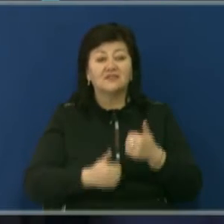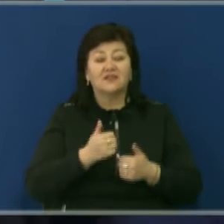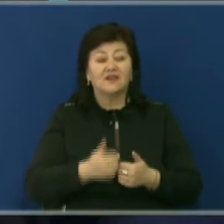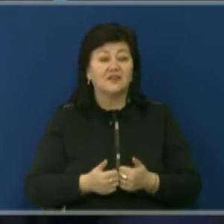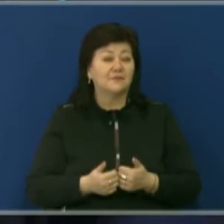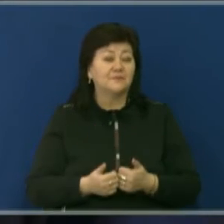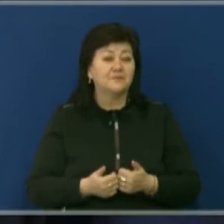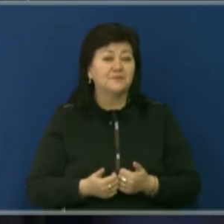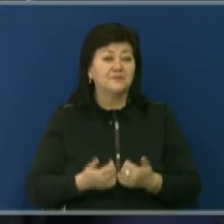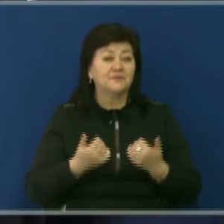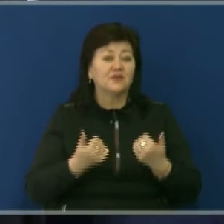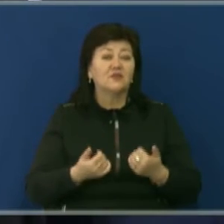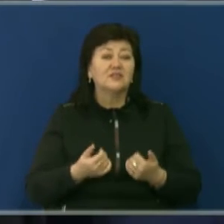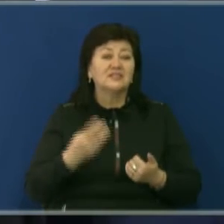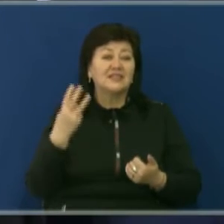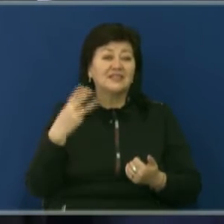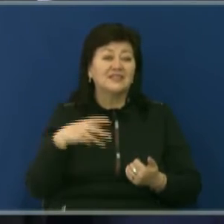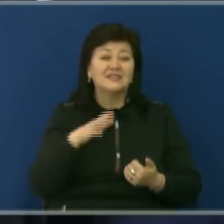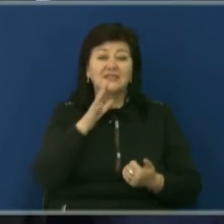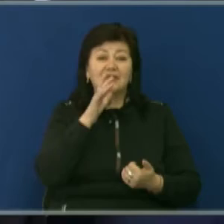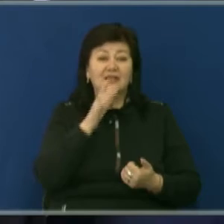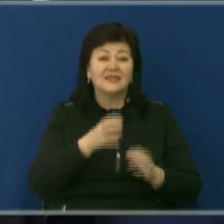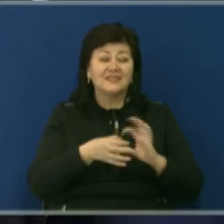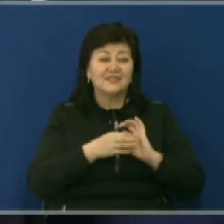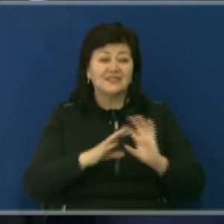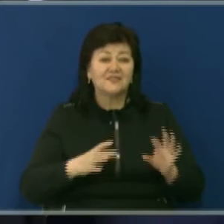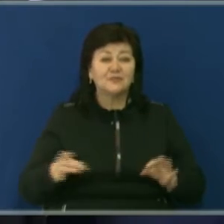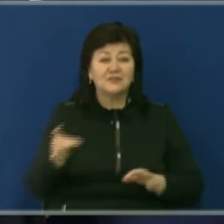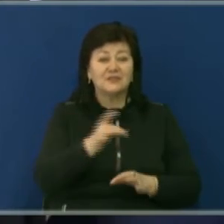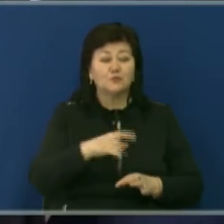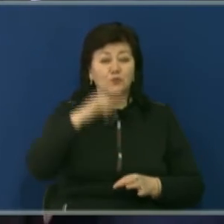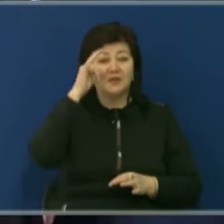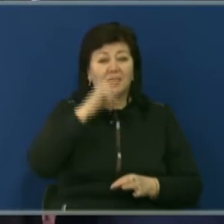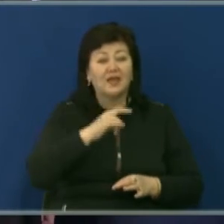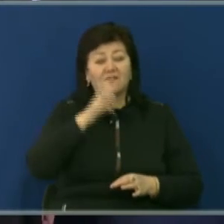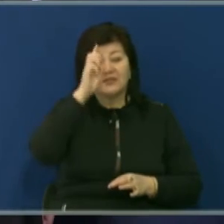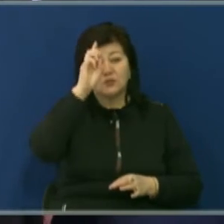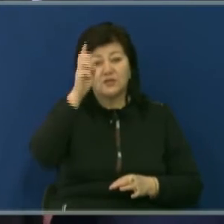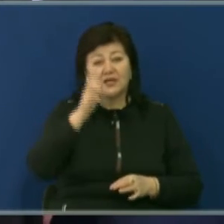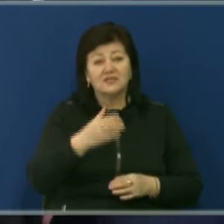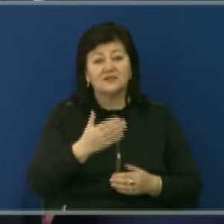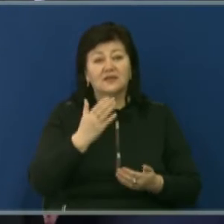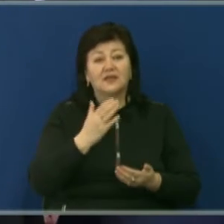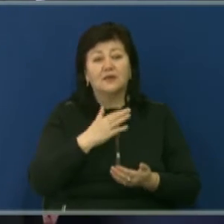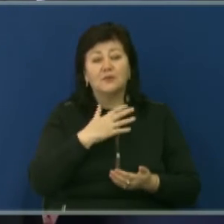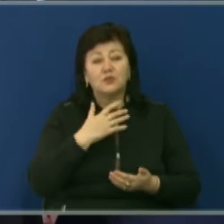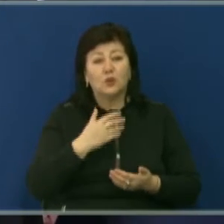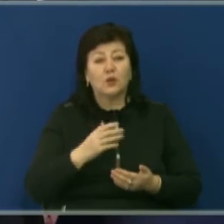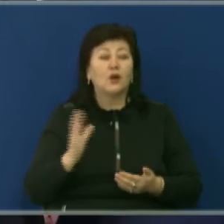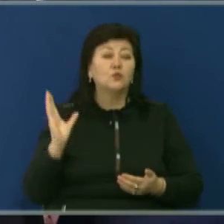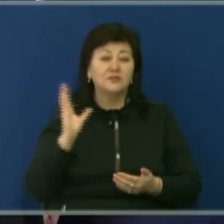Осы 30 жыл егемендігіміздің ішінде мемлекетімізден спорт саласында өте үлкен көңіл